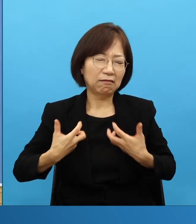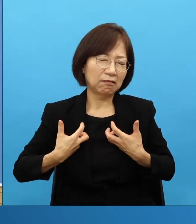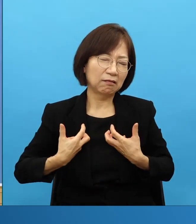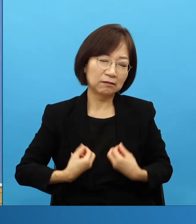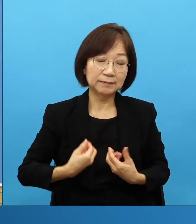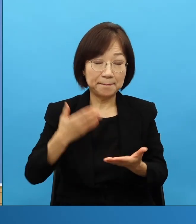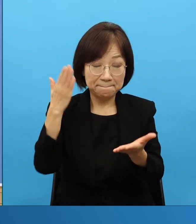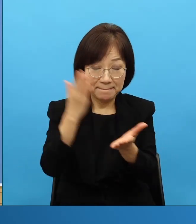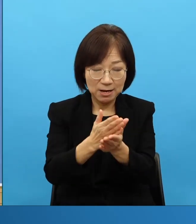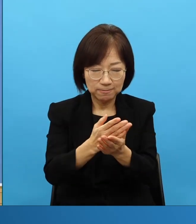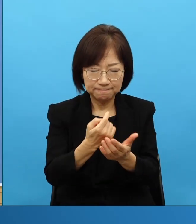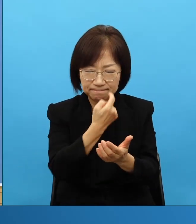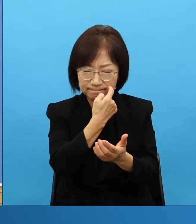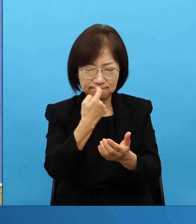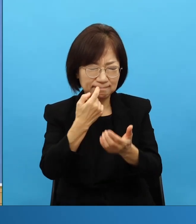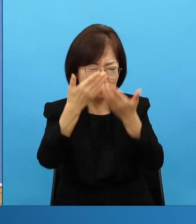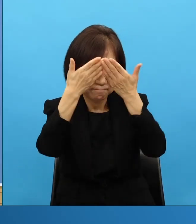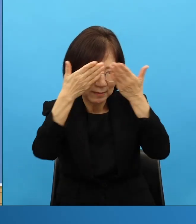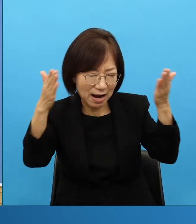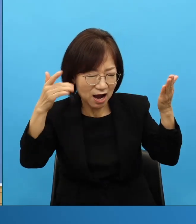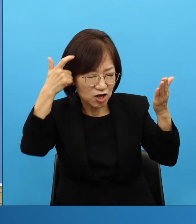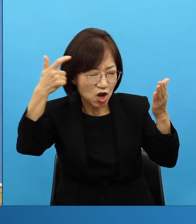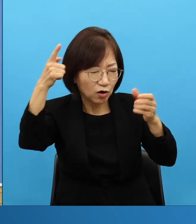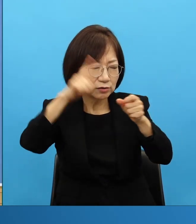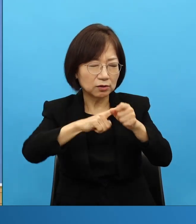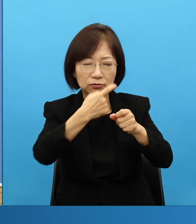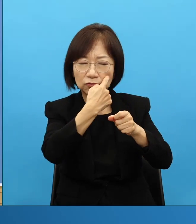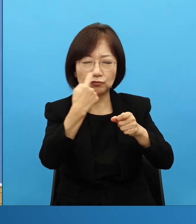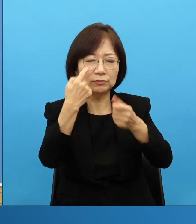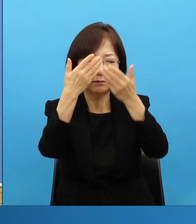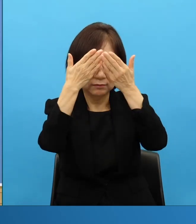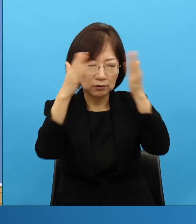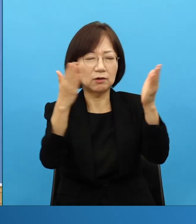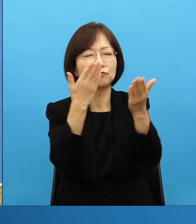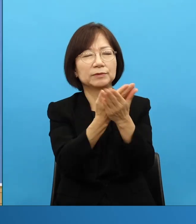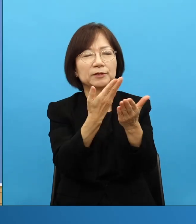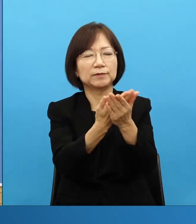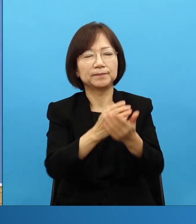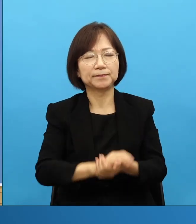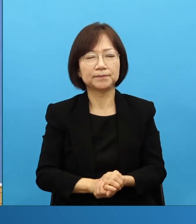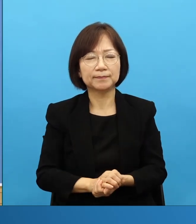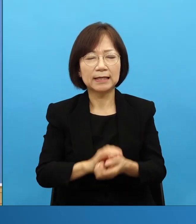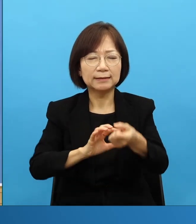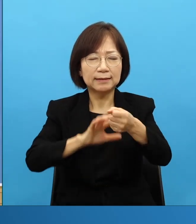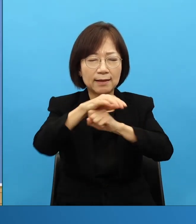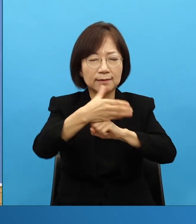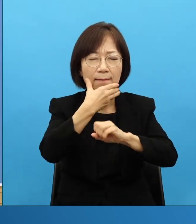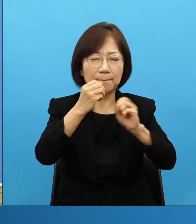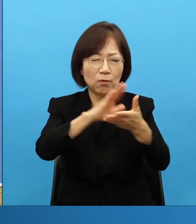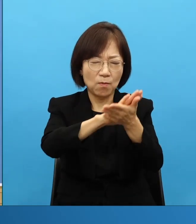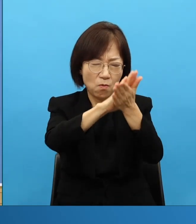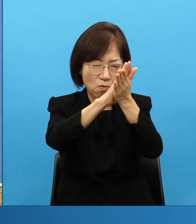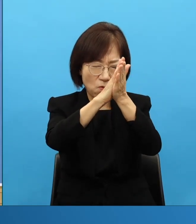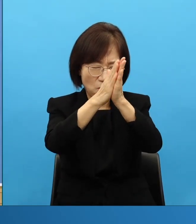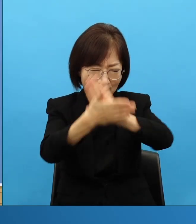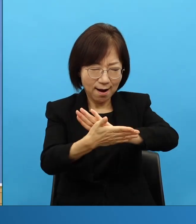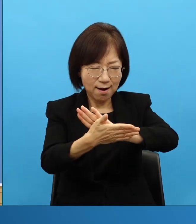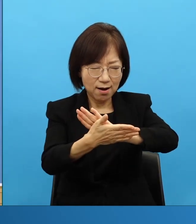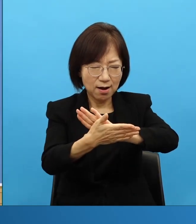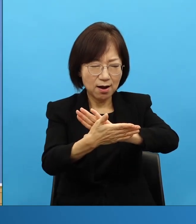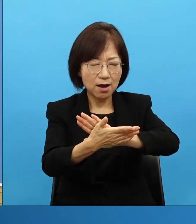우리에게 영안을 열어 주옵소서. Open up our spiritual eyes so that we are not deceived. 반드시 세계복음을 할 수 있는